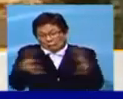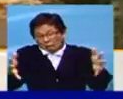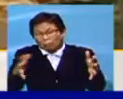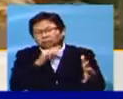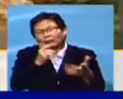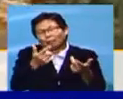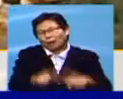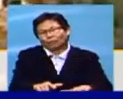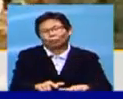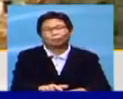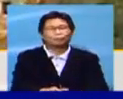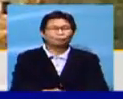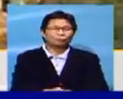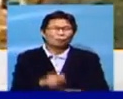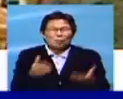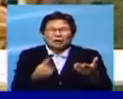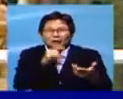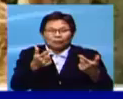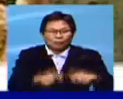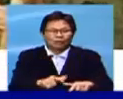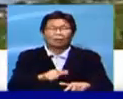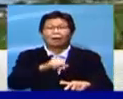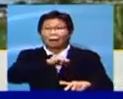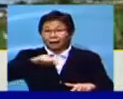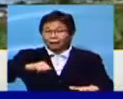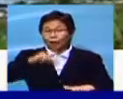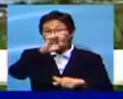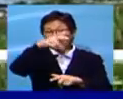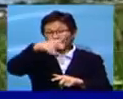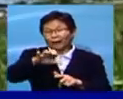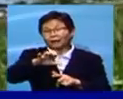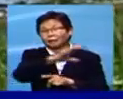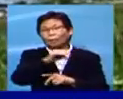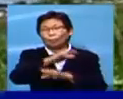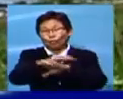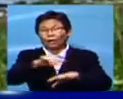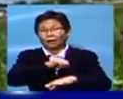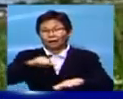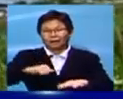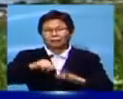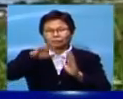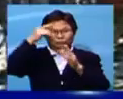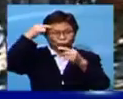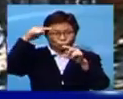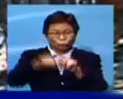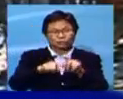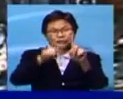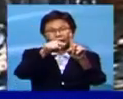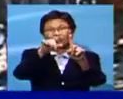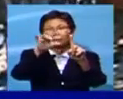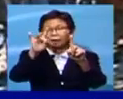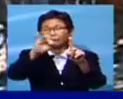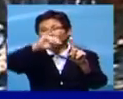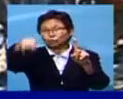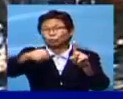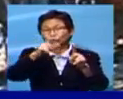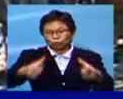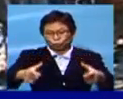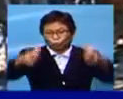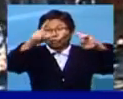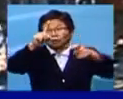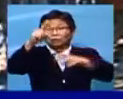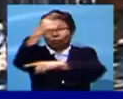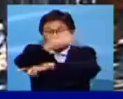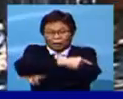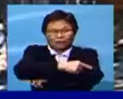berlaku OPEC dan bukan ahli OPEC pada awalnya bersetuju meng bekalan 1.8 juta Tong sehari untuk tempoh